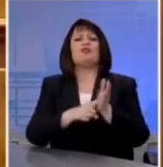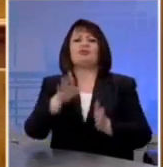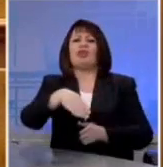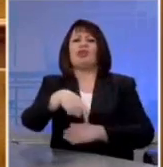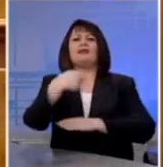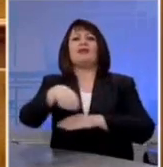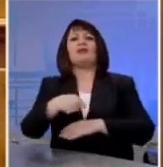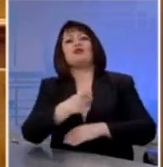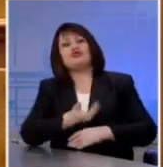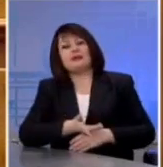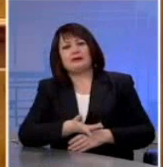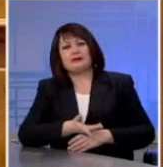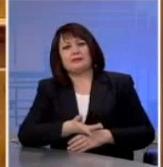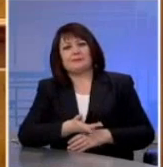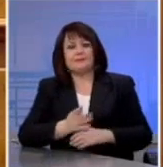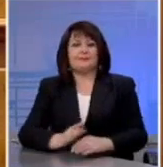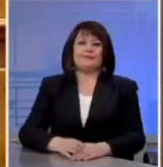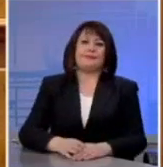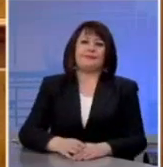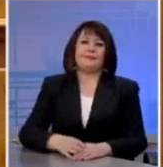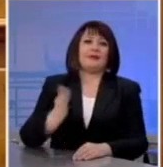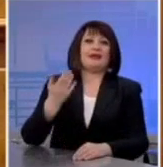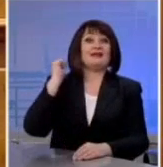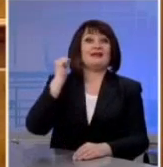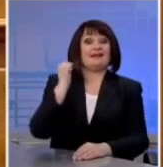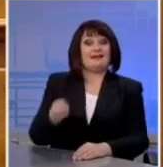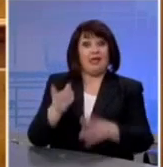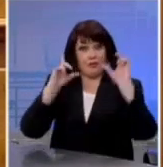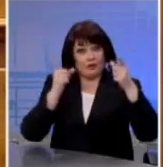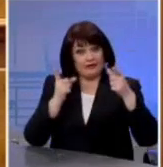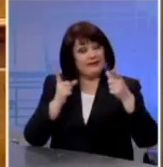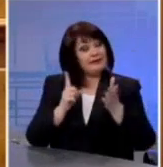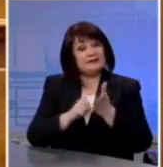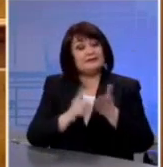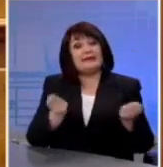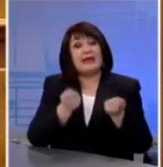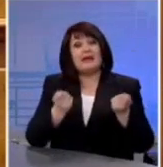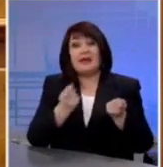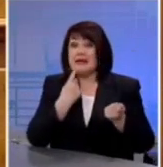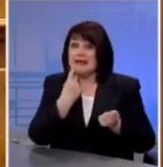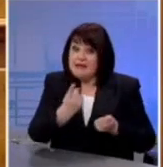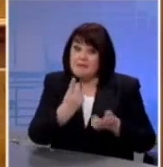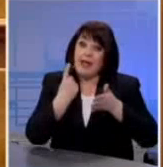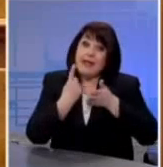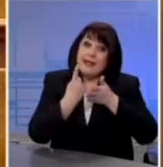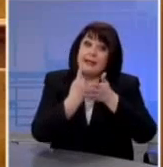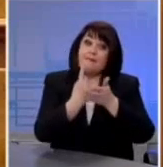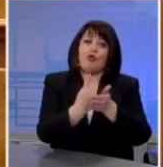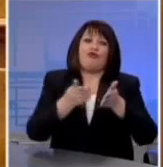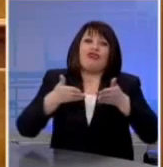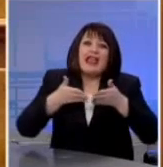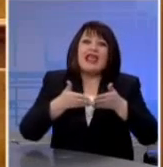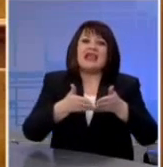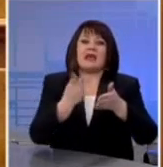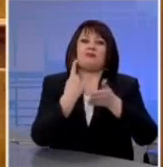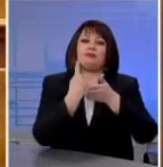δικαιοσύνη. Ξέρετε τι κάναν τότε οι συνδικαλιστές της Νέας Δημοκρατίας όταν μίλησα για τα υποβρύχια και κάθεσαν αυτή την έρευνα? Ζήτησαν